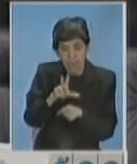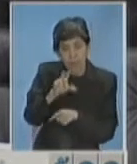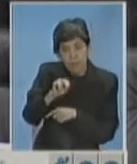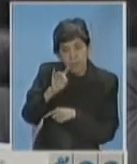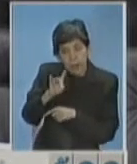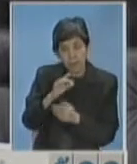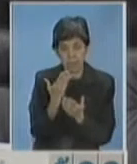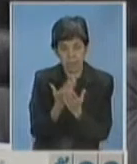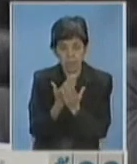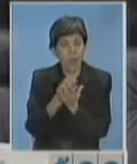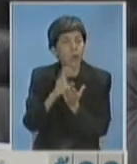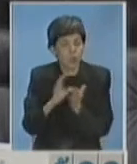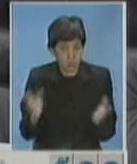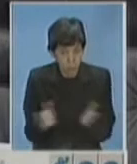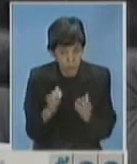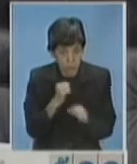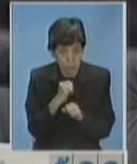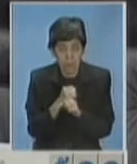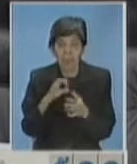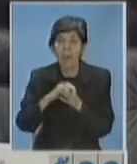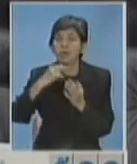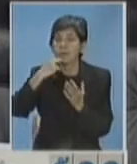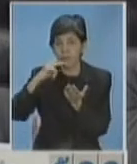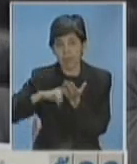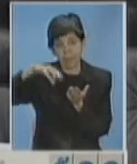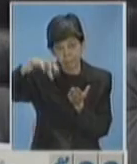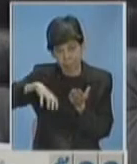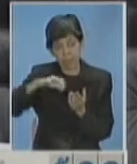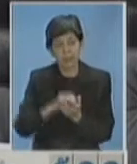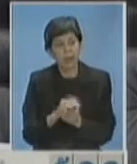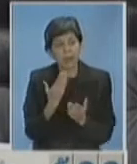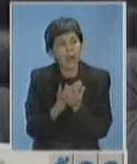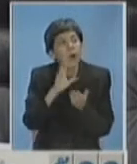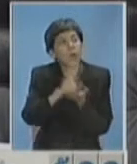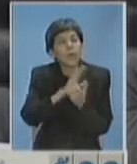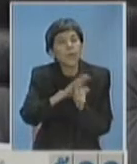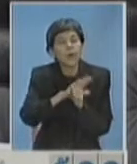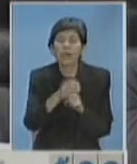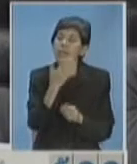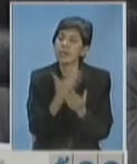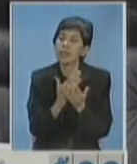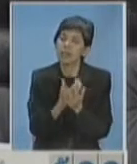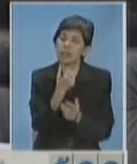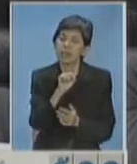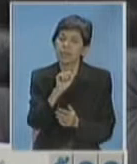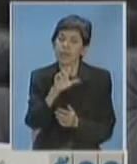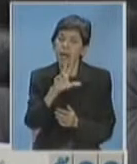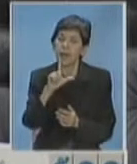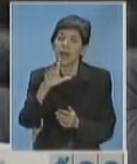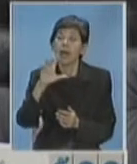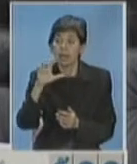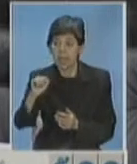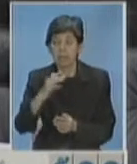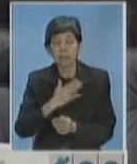38กองทุนส่งเสริมงานจดหมายเหตุนะคะงบประมาณไม่มากนะคะ13,500,000 บาท